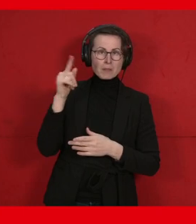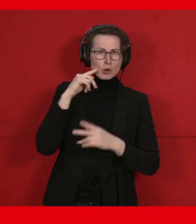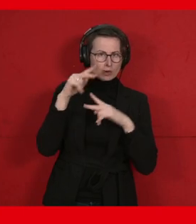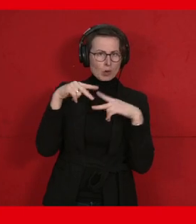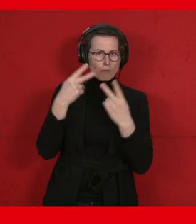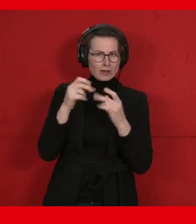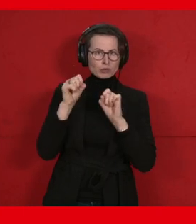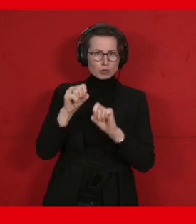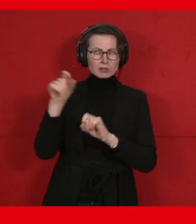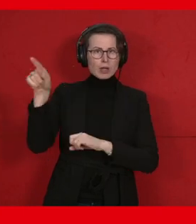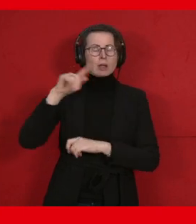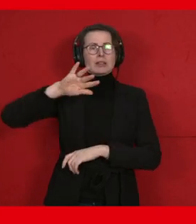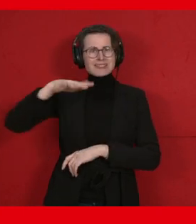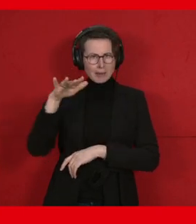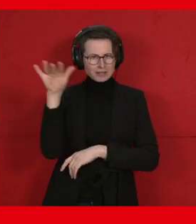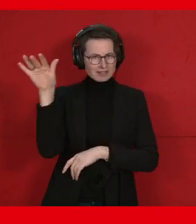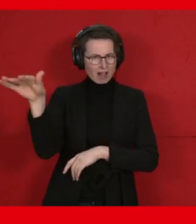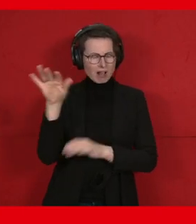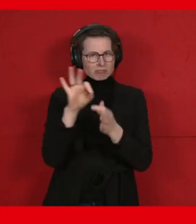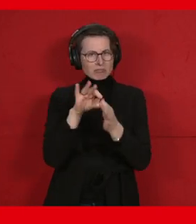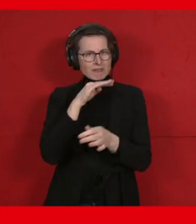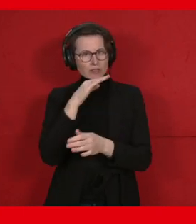Umweltschützer mit eingepreist zum Thema Wasserstoff?